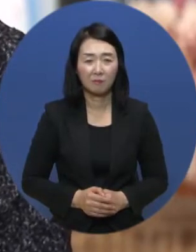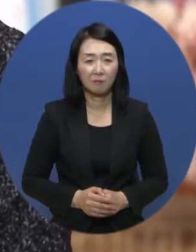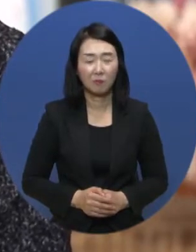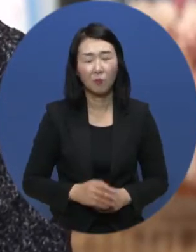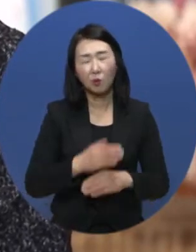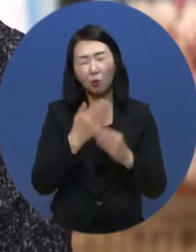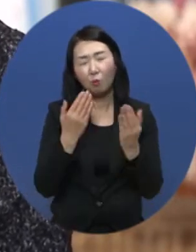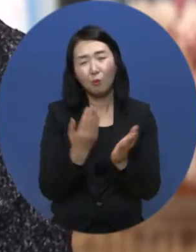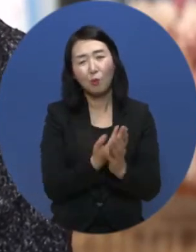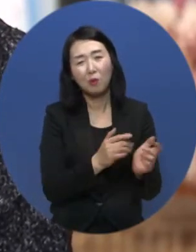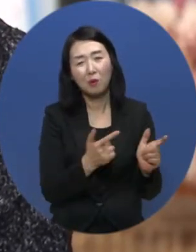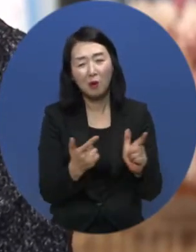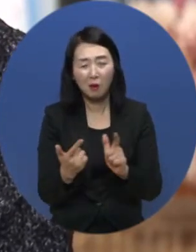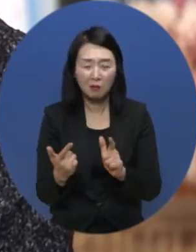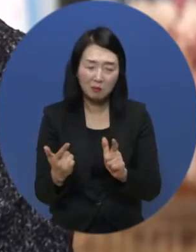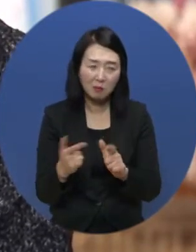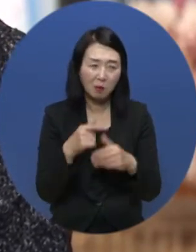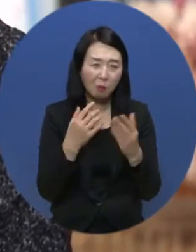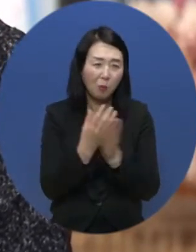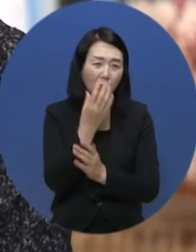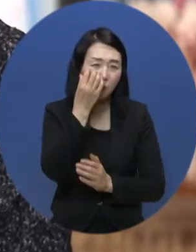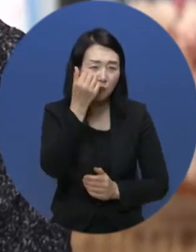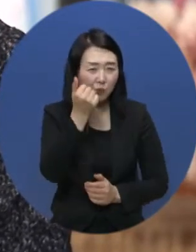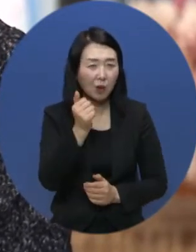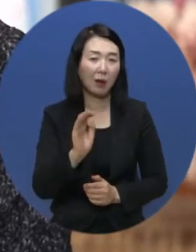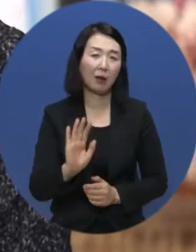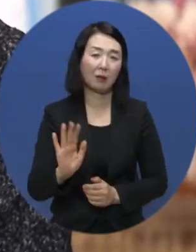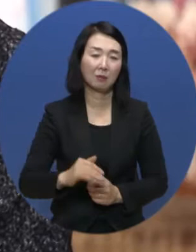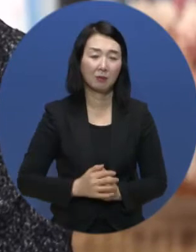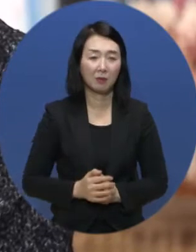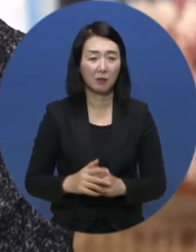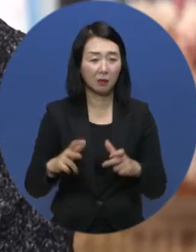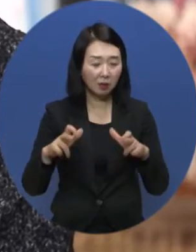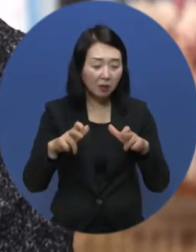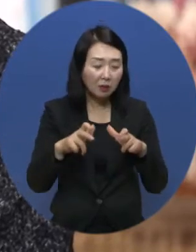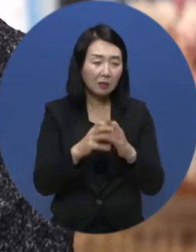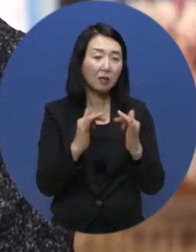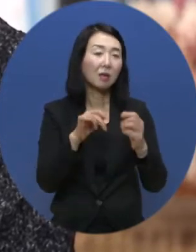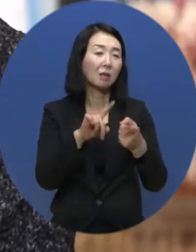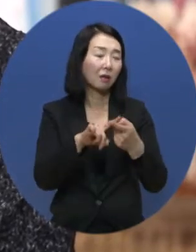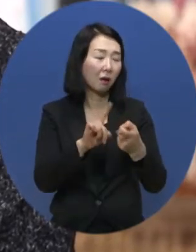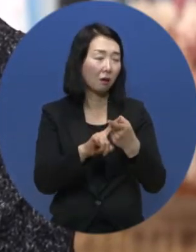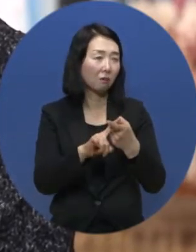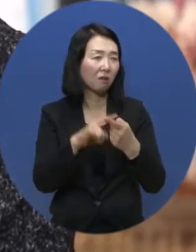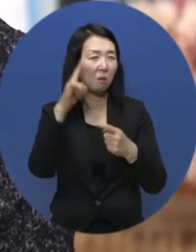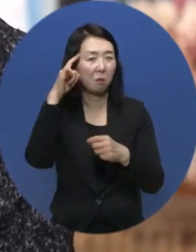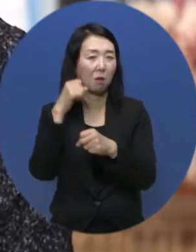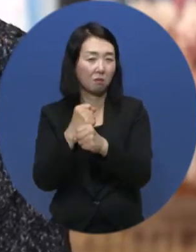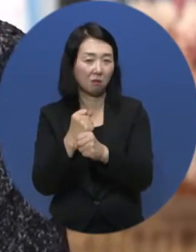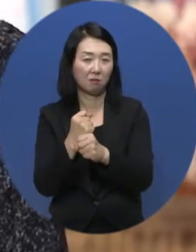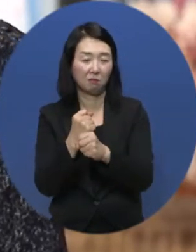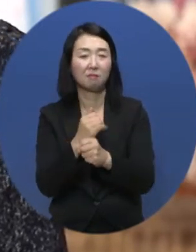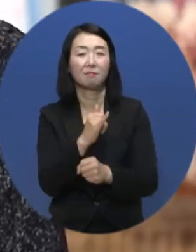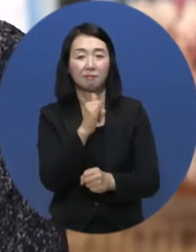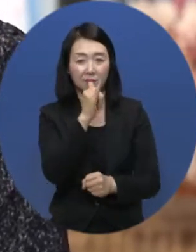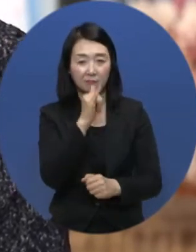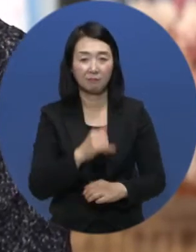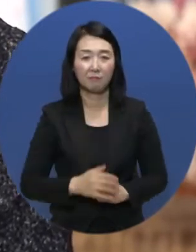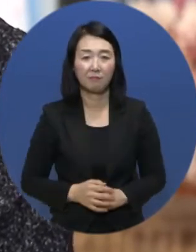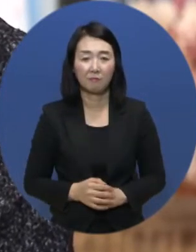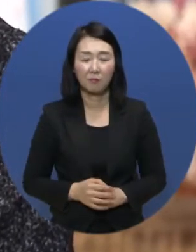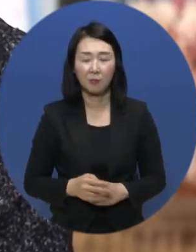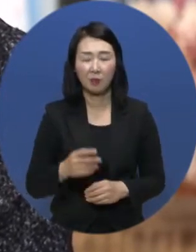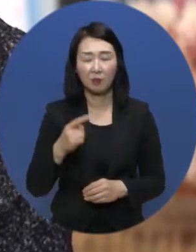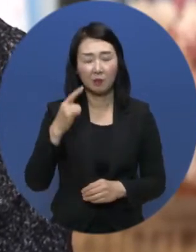않았던 것 같습니다. 장애인에 대한 보이지 않는 편견과 선입견이 존재했고요. 그것을